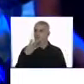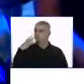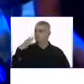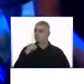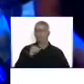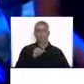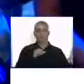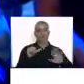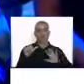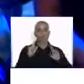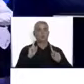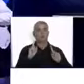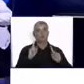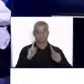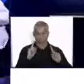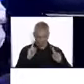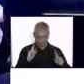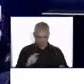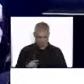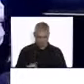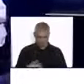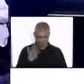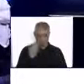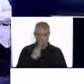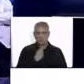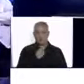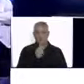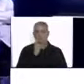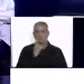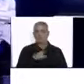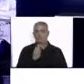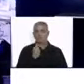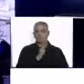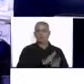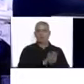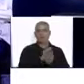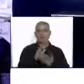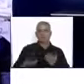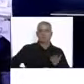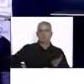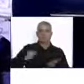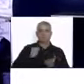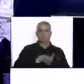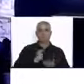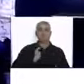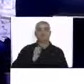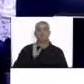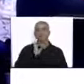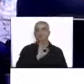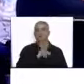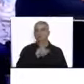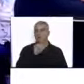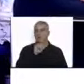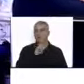כל 6 חודשים יצאו 100,000 שקלים. מכספו האישי של